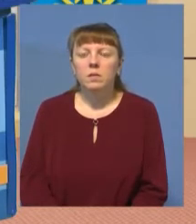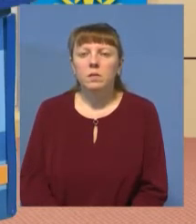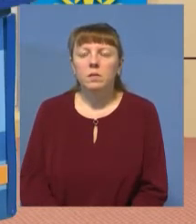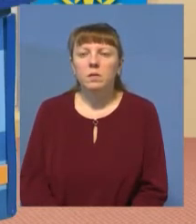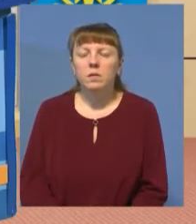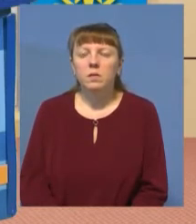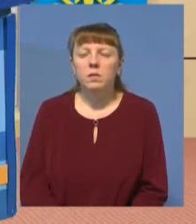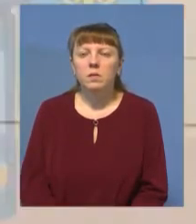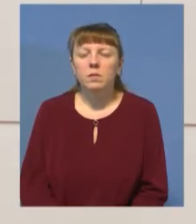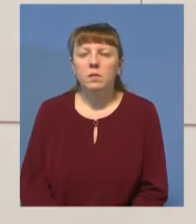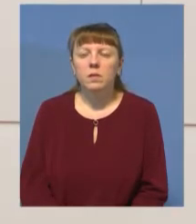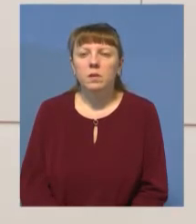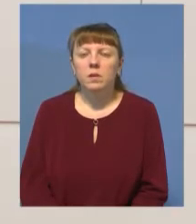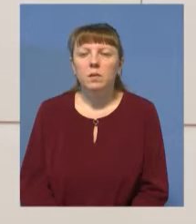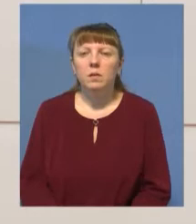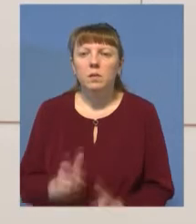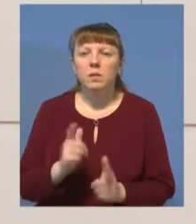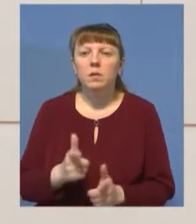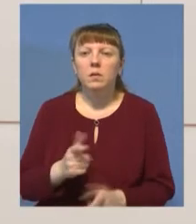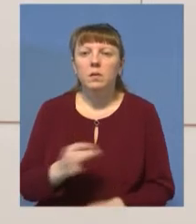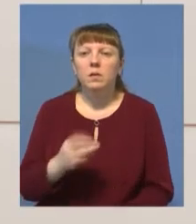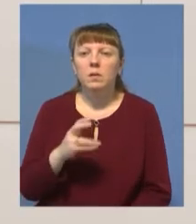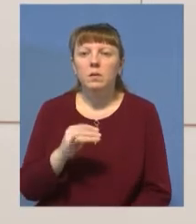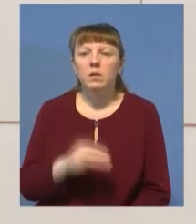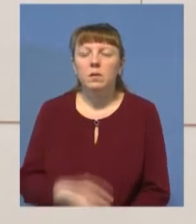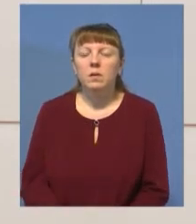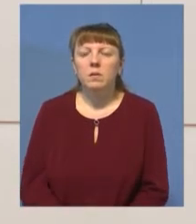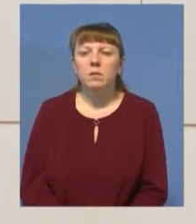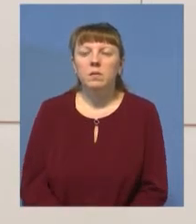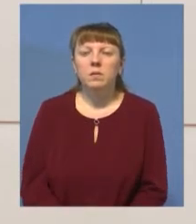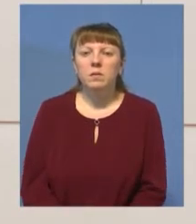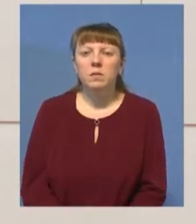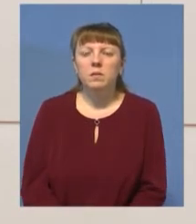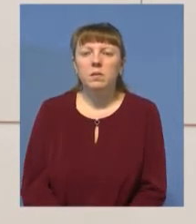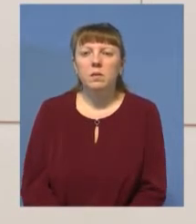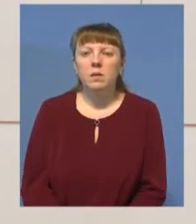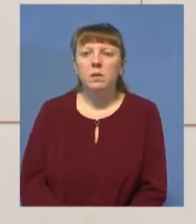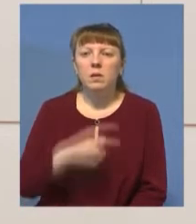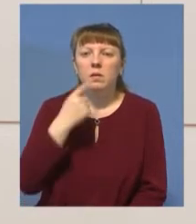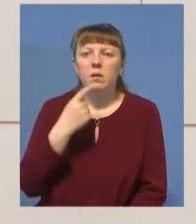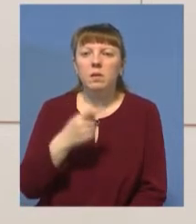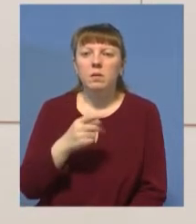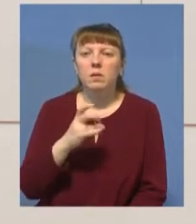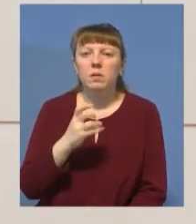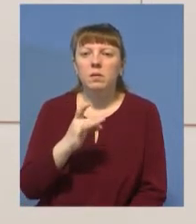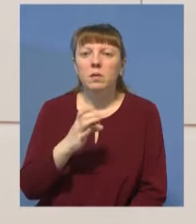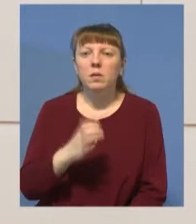Почему? Потому что по согласно Минской конвенции, в случае, допустим, с Россией по